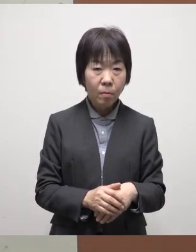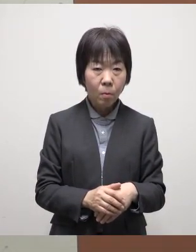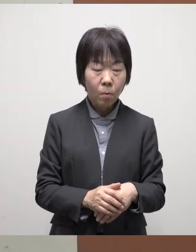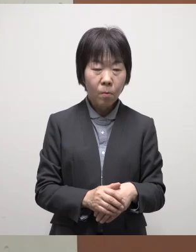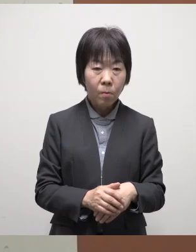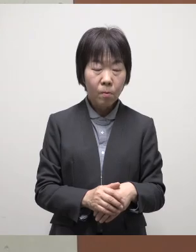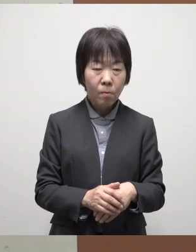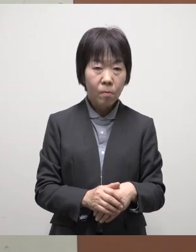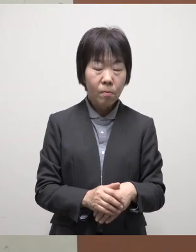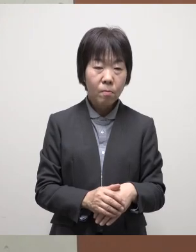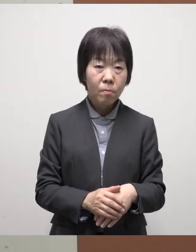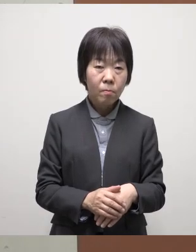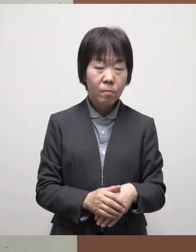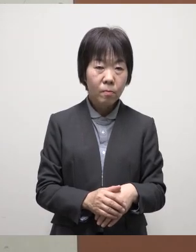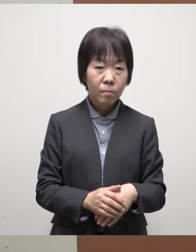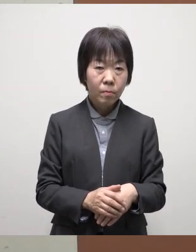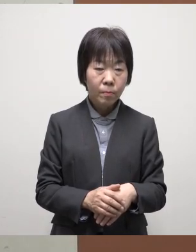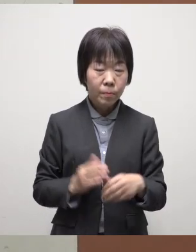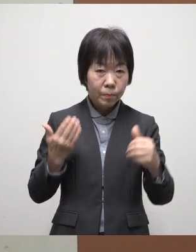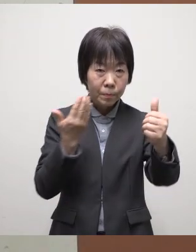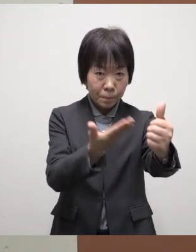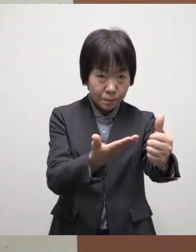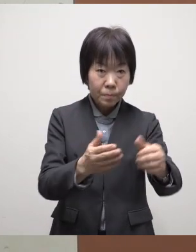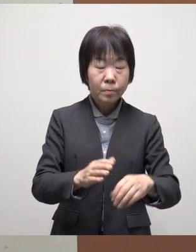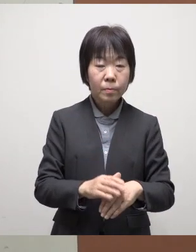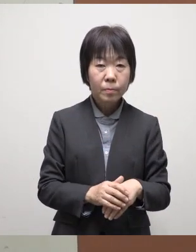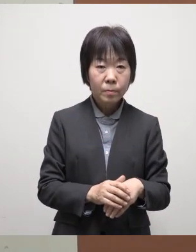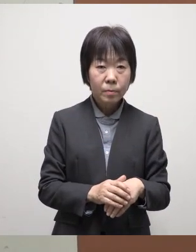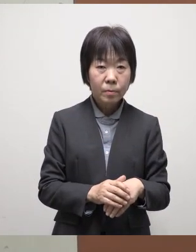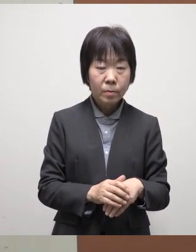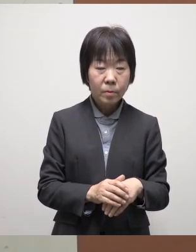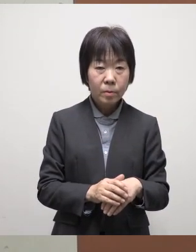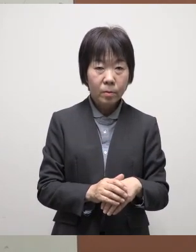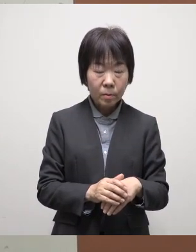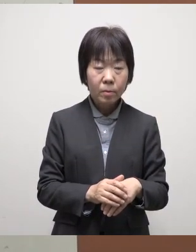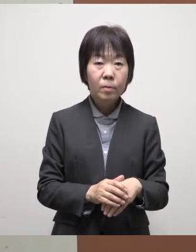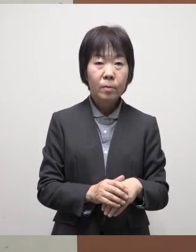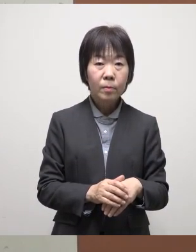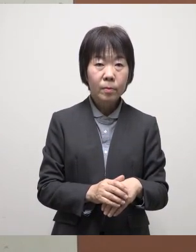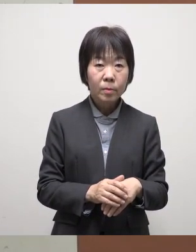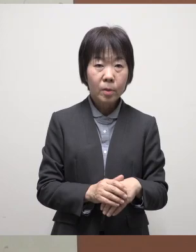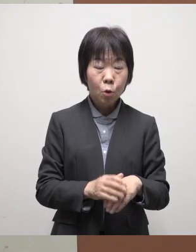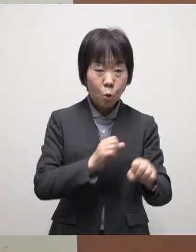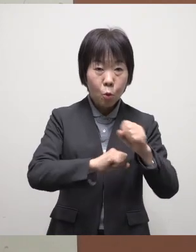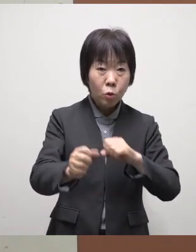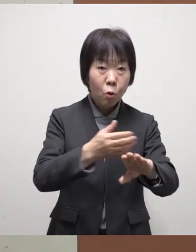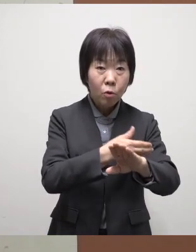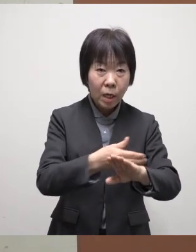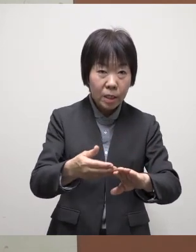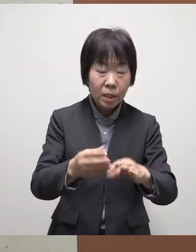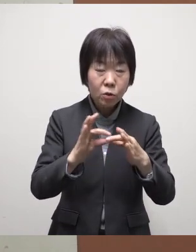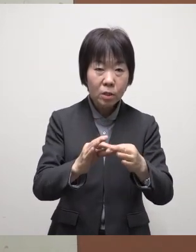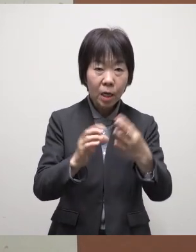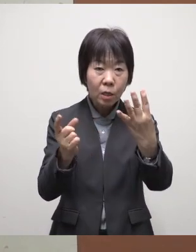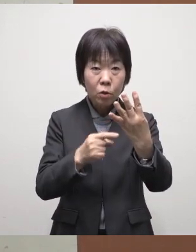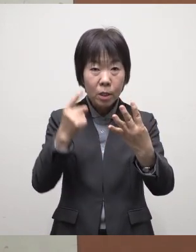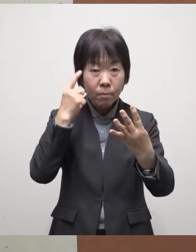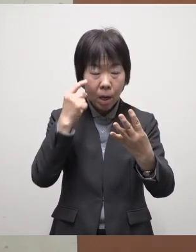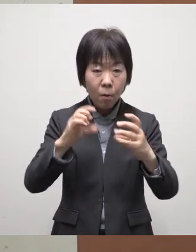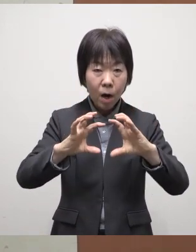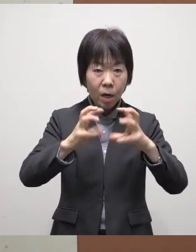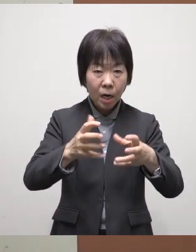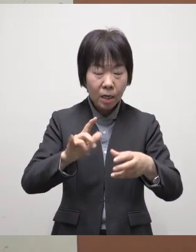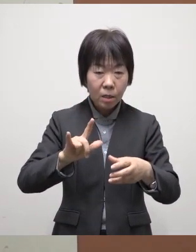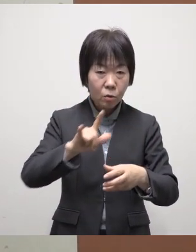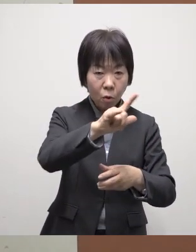舞空からできます事実市の清水台ちょっと細かいことなんですけれども行動歴の部分で4例目の方がい海外